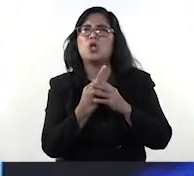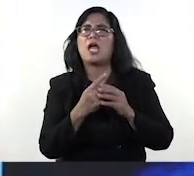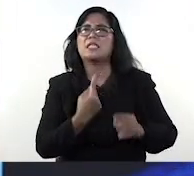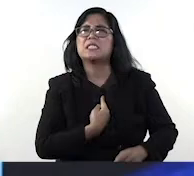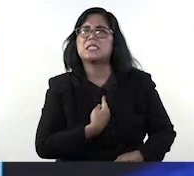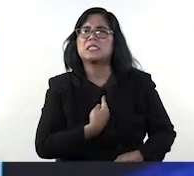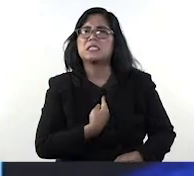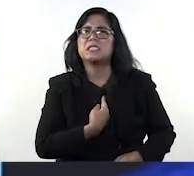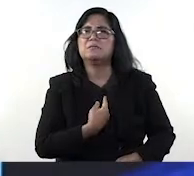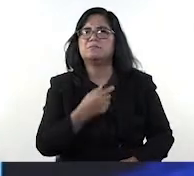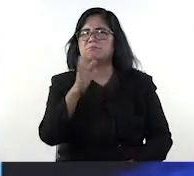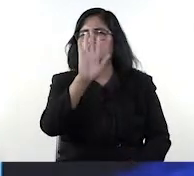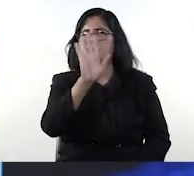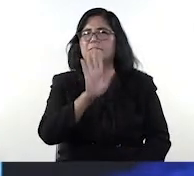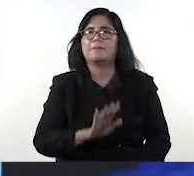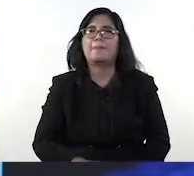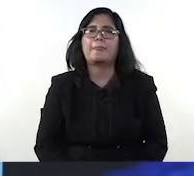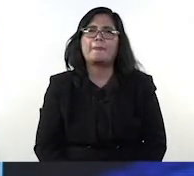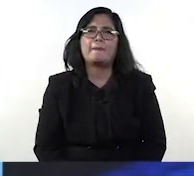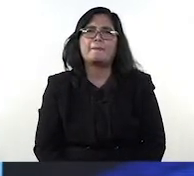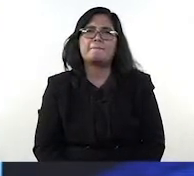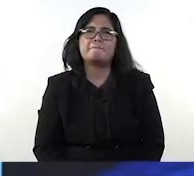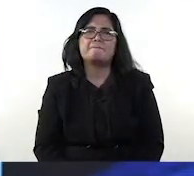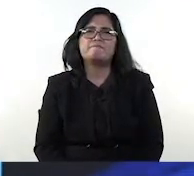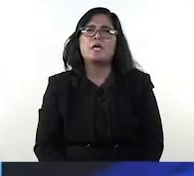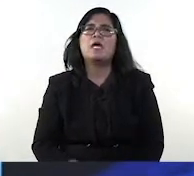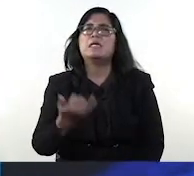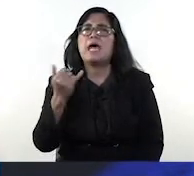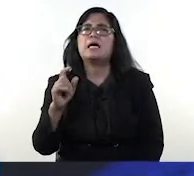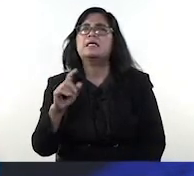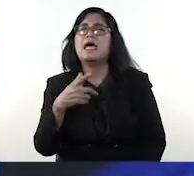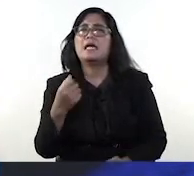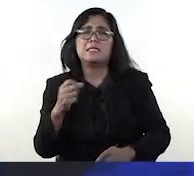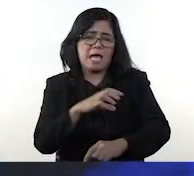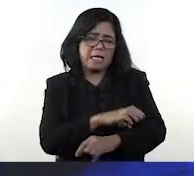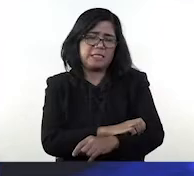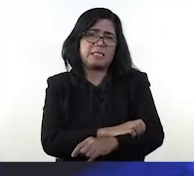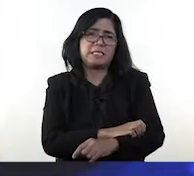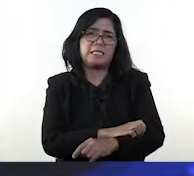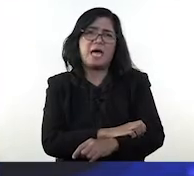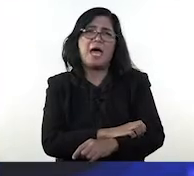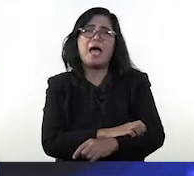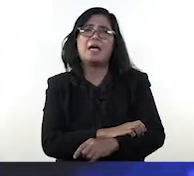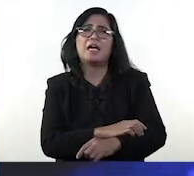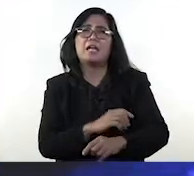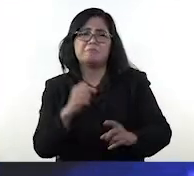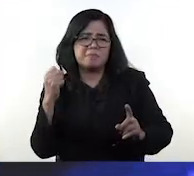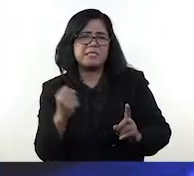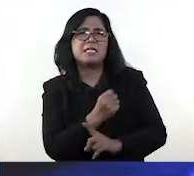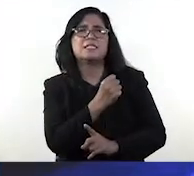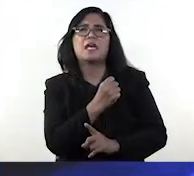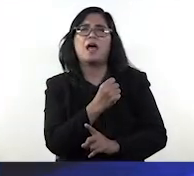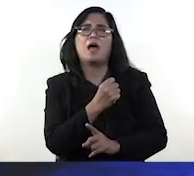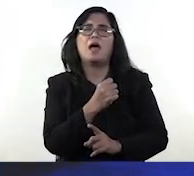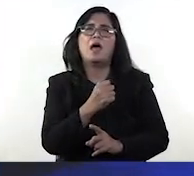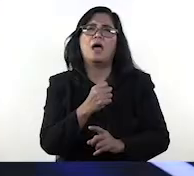Hai mangkanya dalam kitab Galatia dikatakan apa yang dari daging akan menganiaya yang